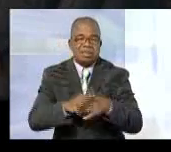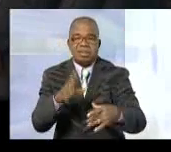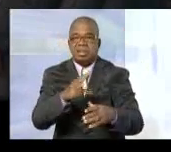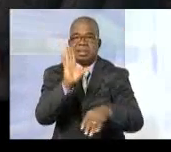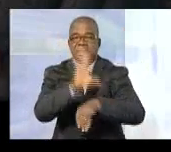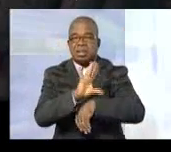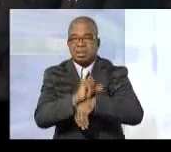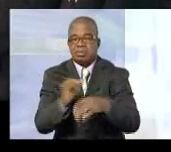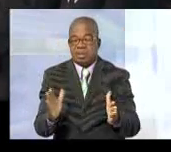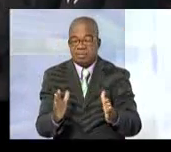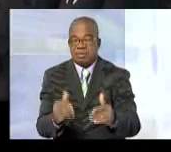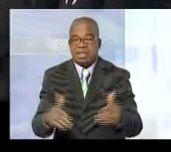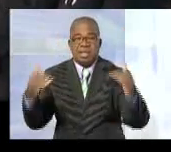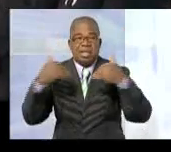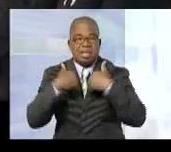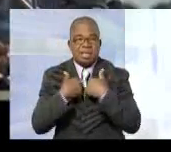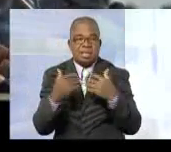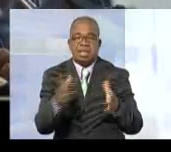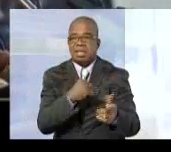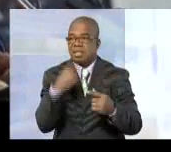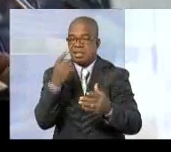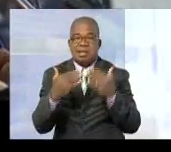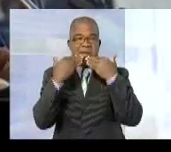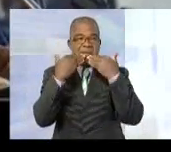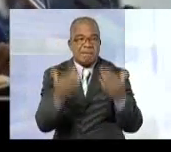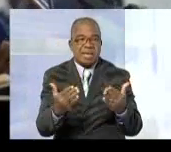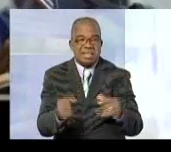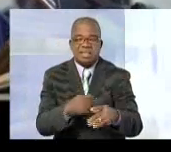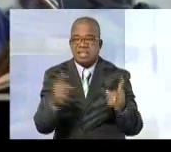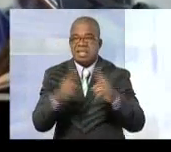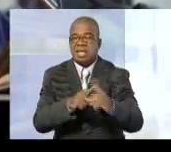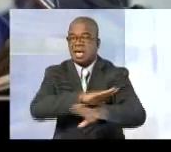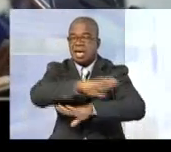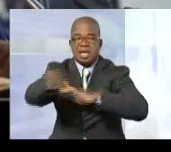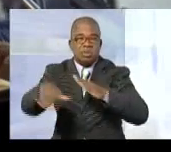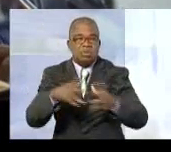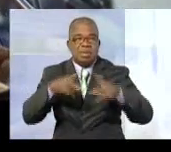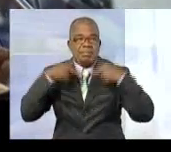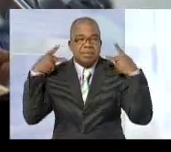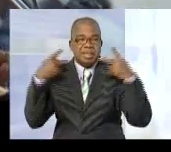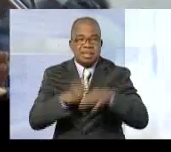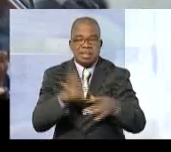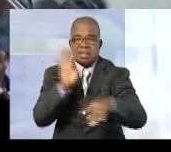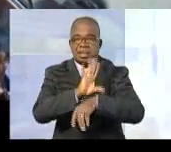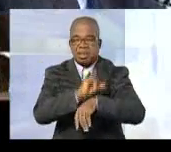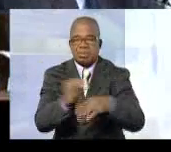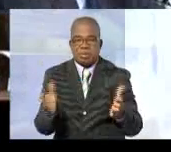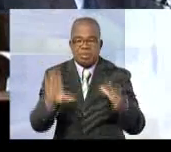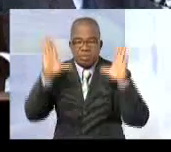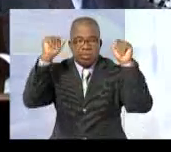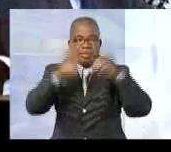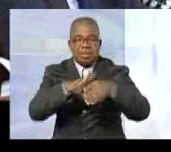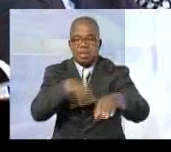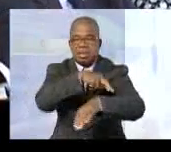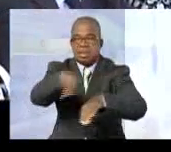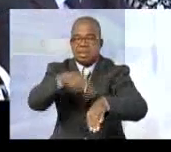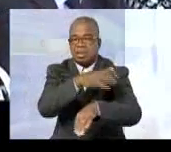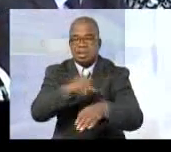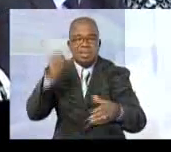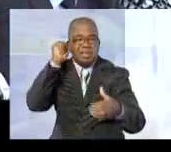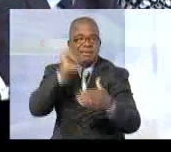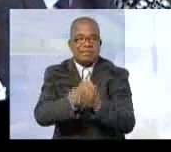Touabli, a présenté les remerciements de l'ensemble du clergé ivoirien au président de la République et son épouse, qui